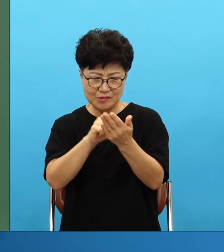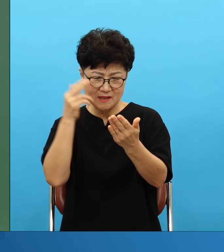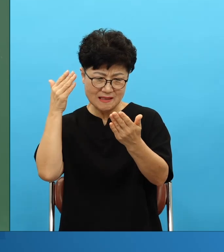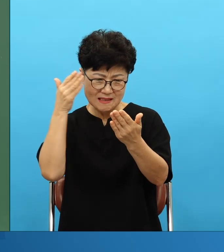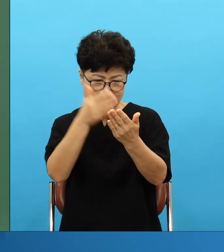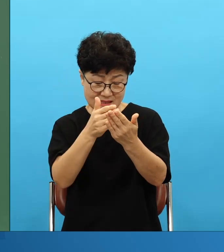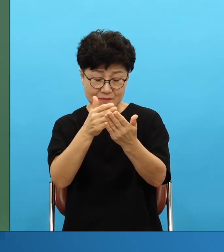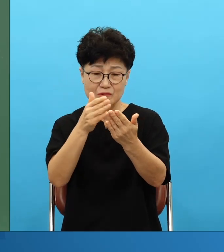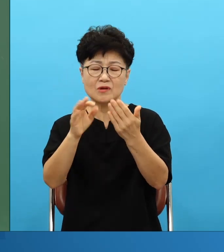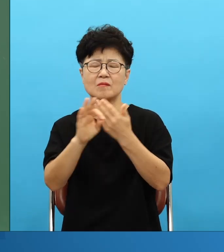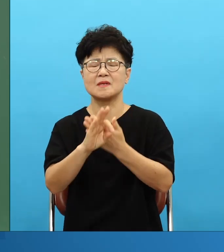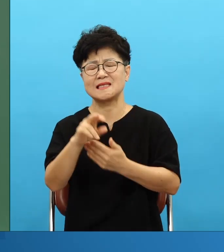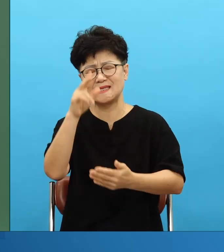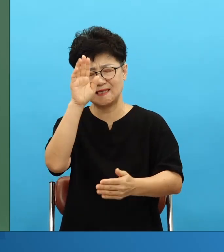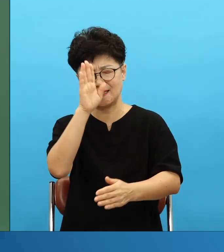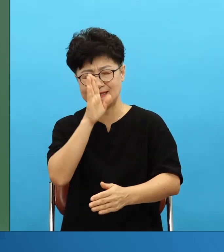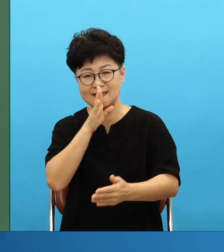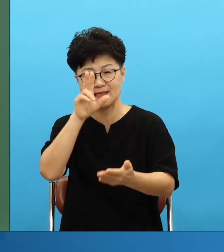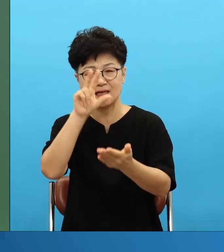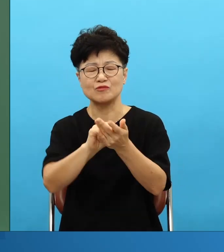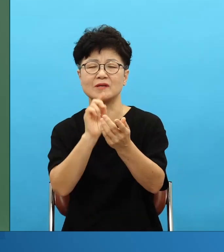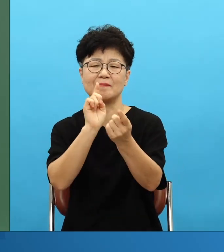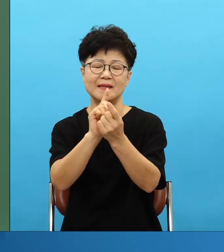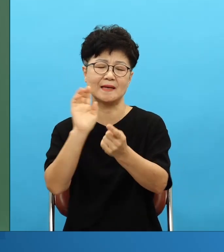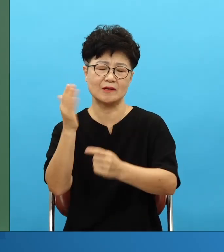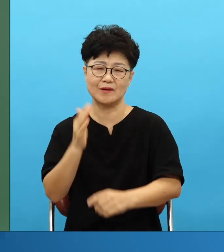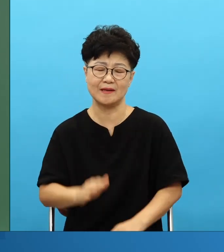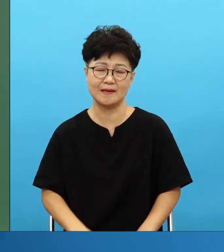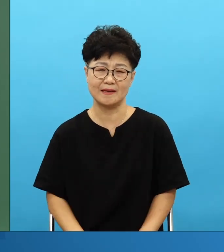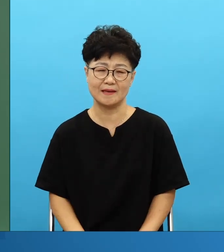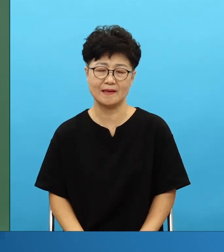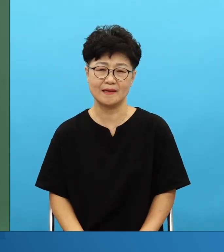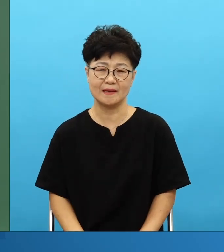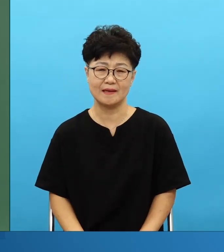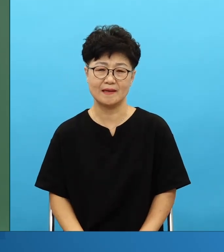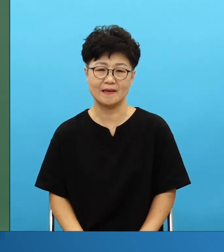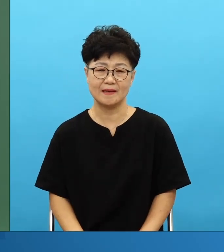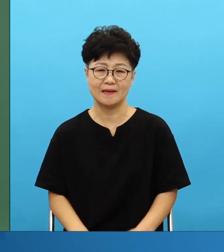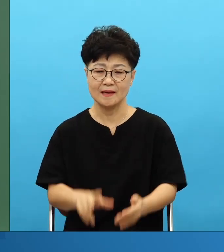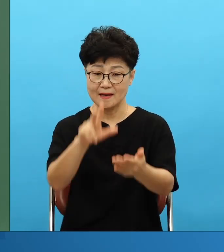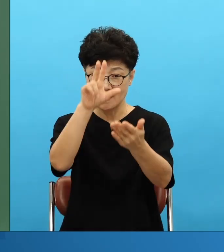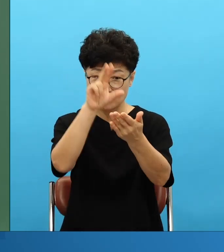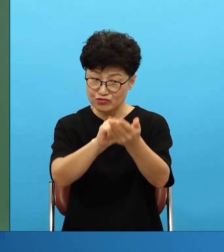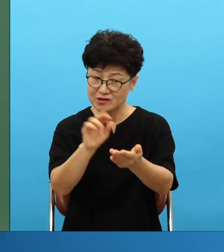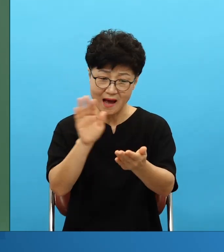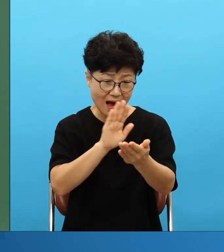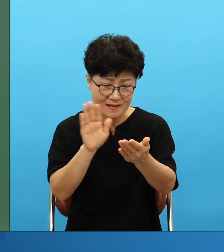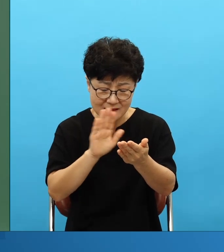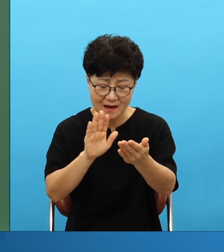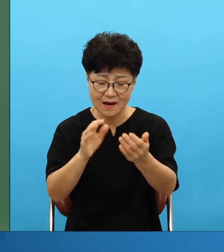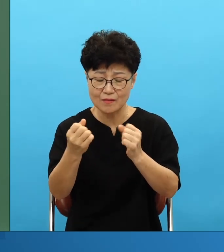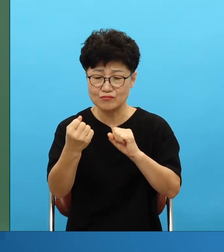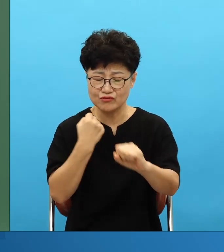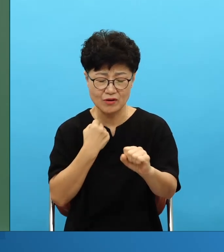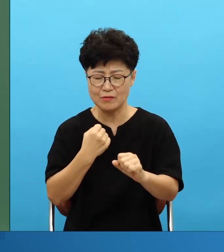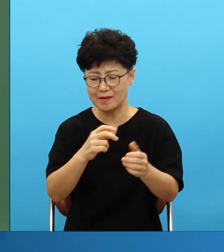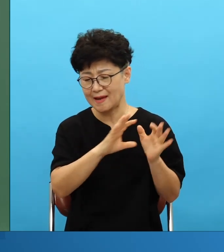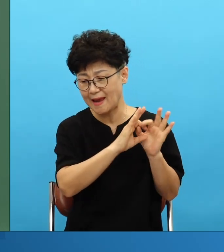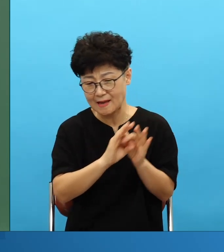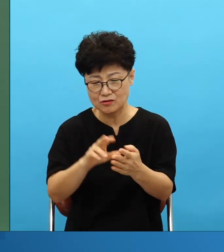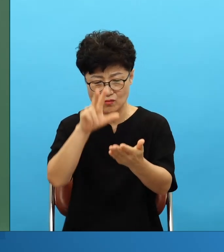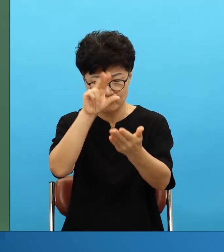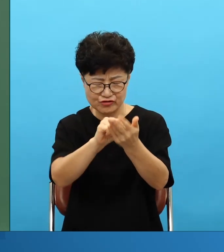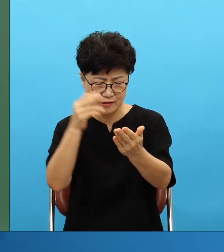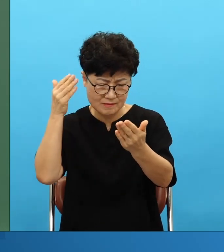as a problem, that's a big headache. 문제를 문제로 해야 답이 되지. 그렇잖아요. 문제 아닌 걸 문제다 이러면요. 답도 없어. That you have to view the real problem